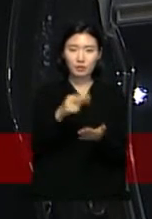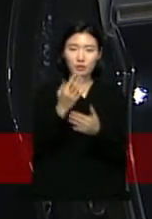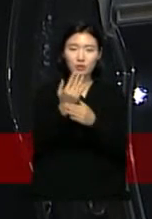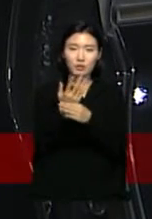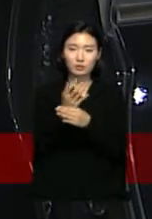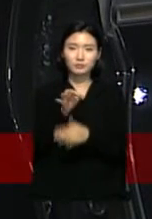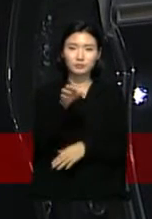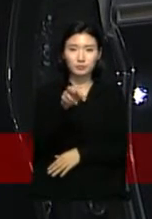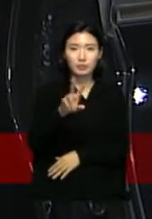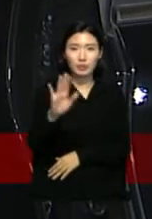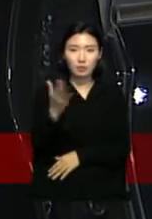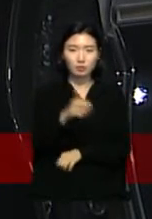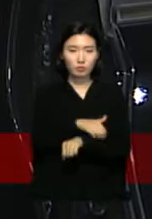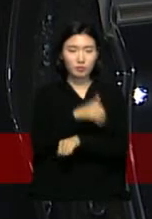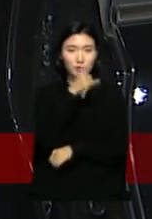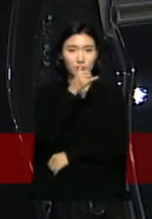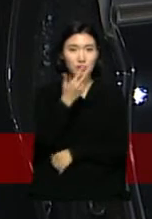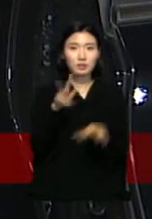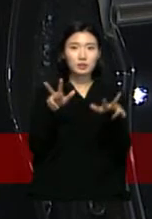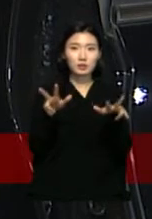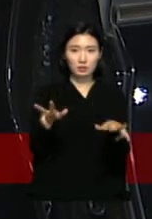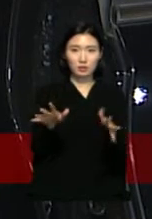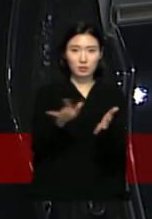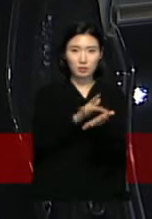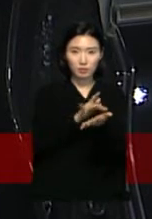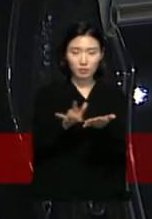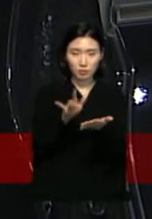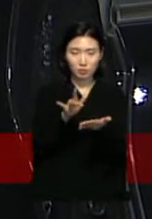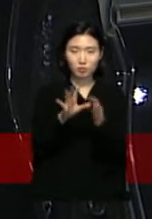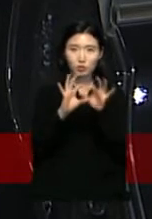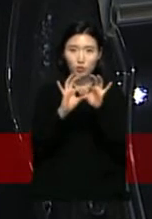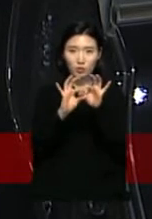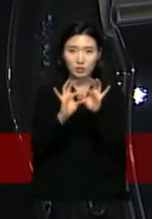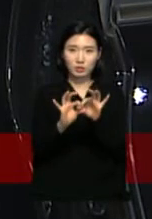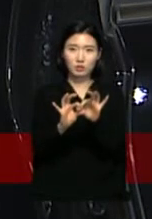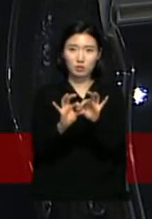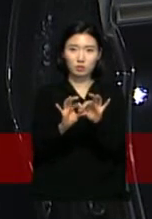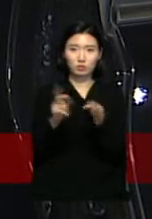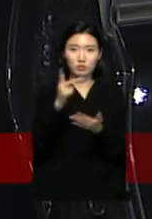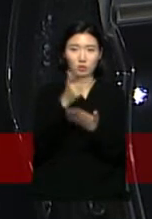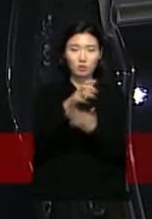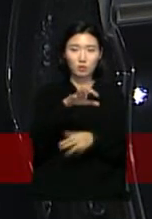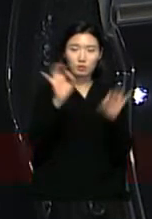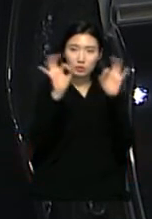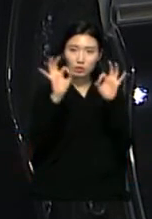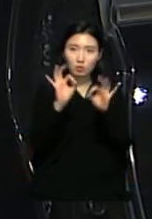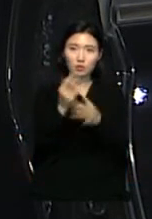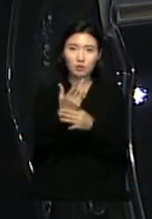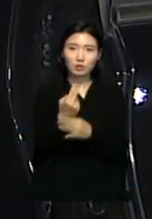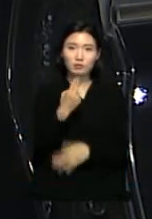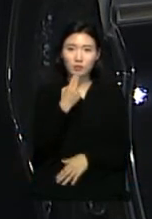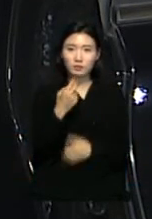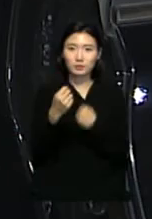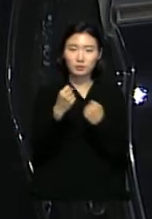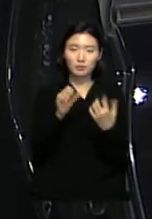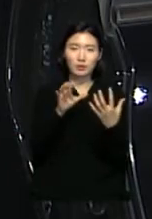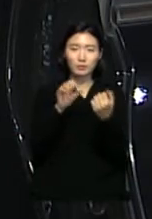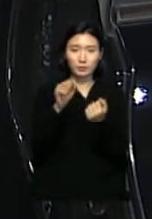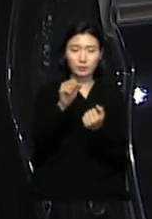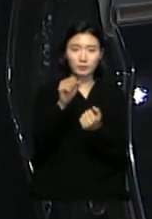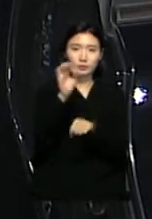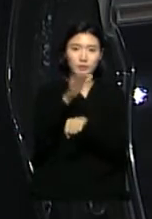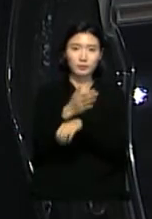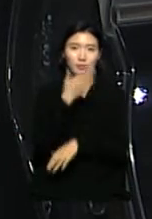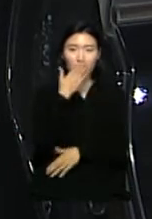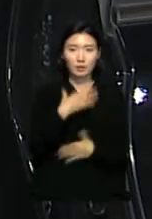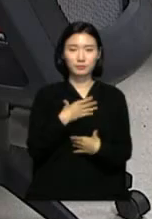돼서 불편함이 많았었는데 이제는 앱을 통해서 주차 공간도 찾고 또 현금 없이도 바로 결제할 수 있어서